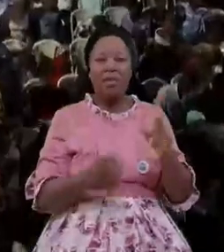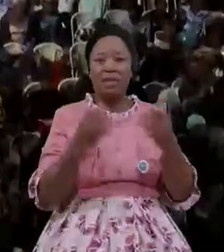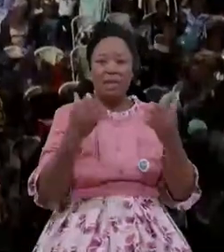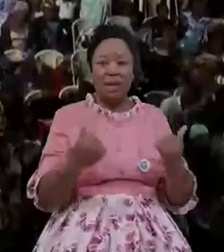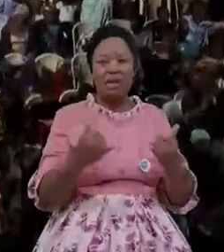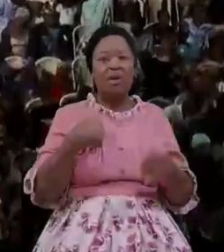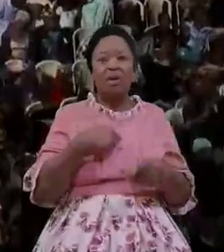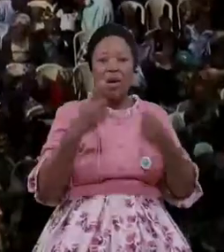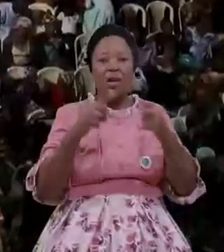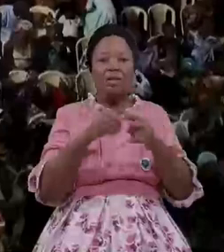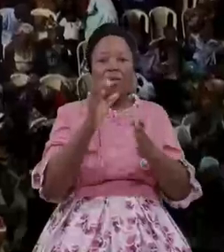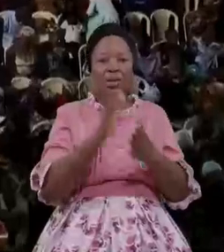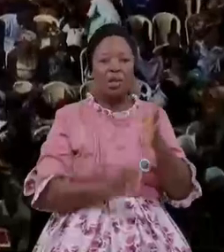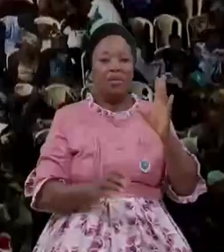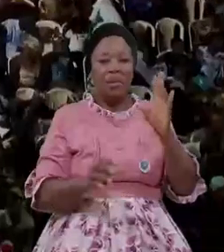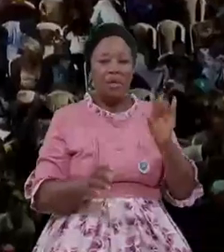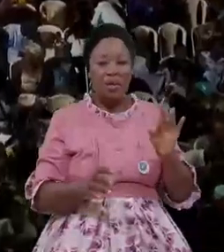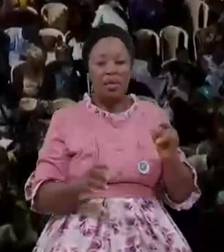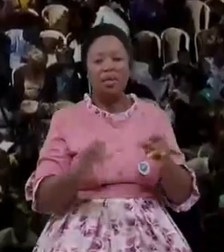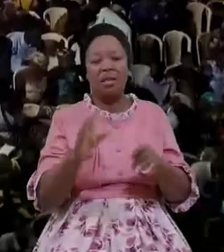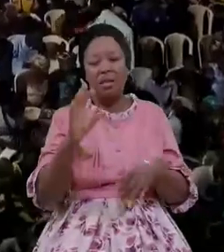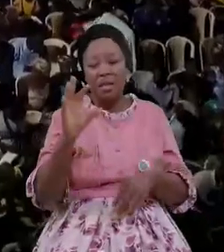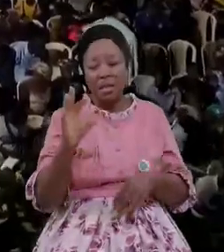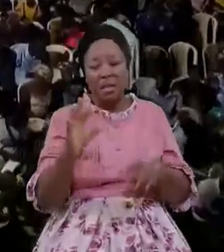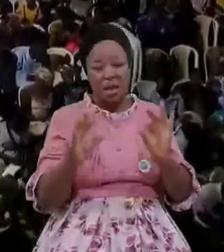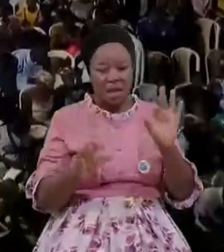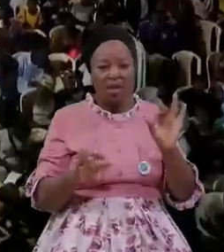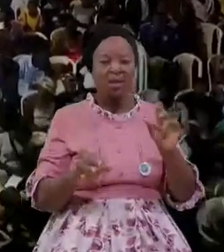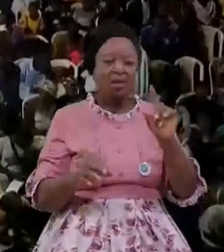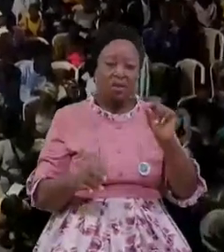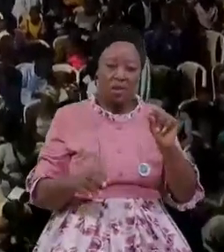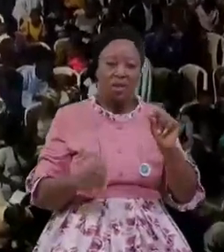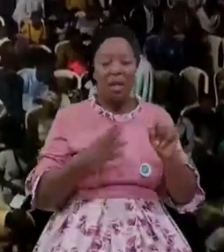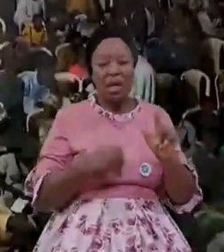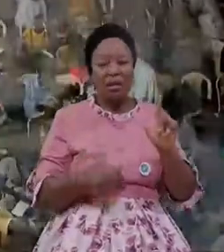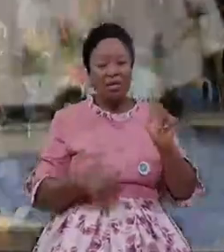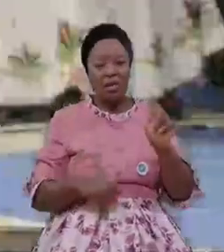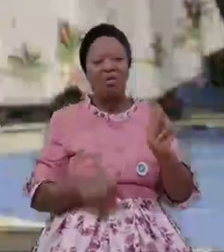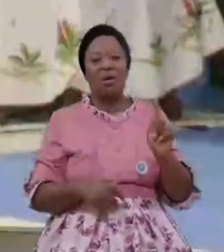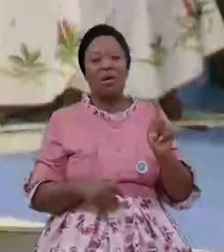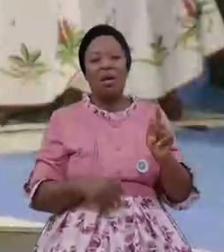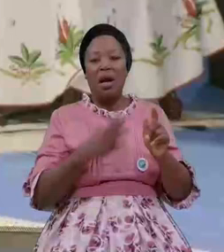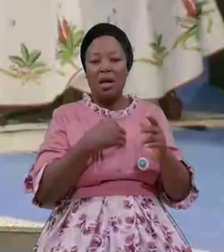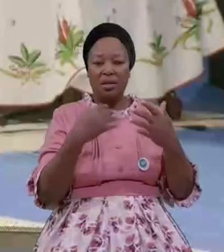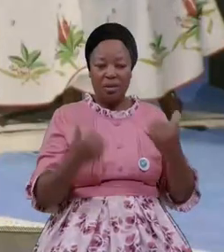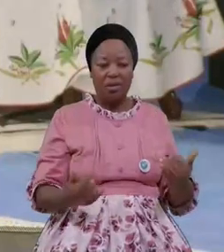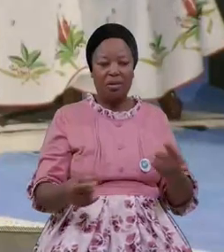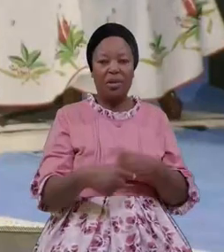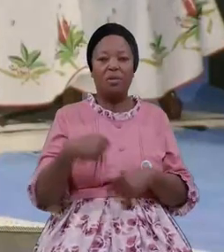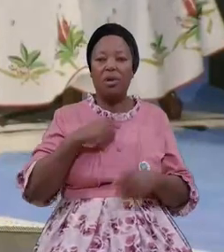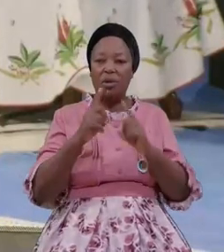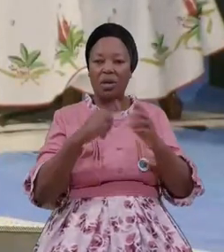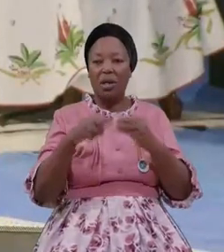maintenant nous sommes au 18 19 20 et 21 aujourd'hui nous parlons